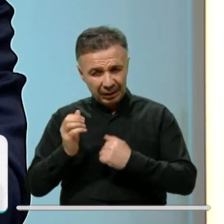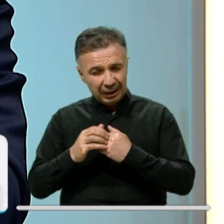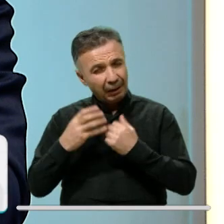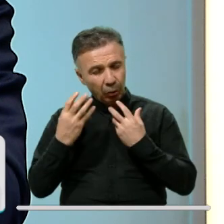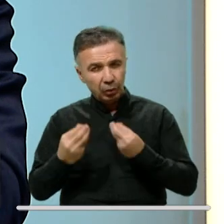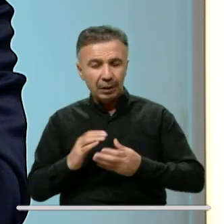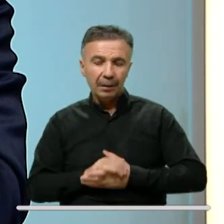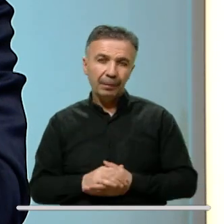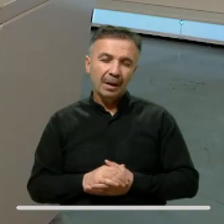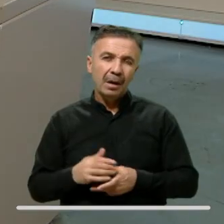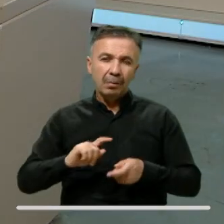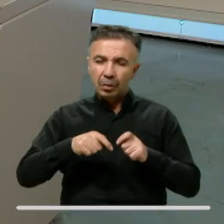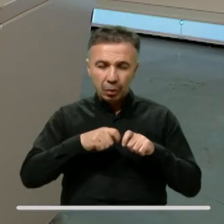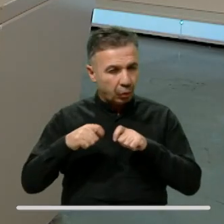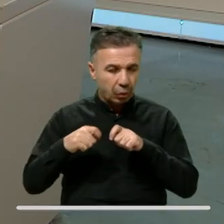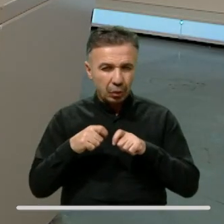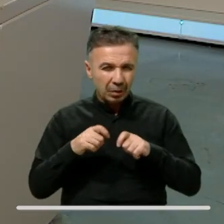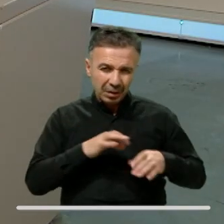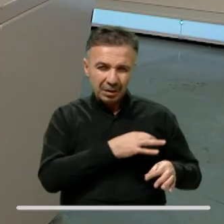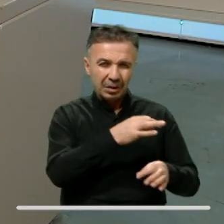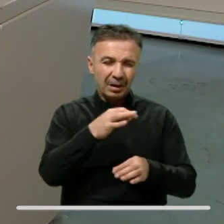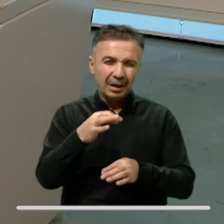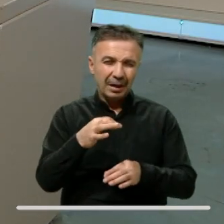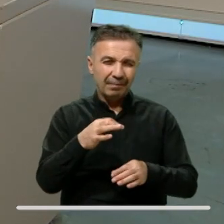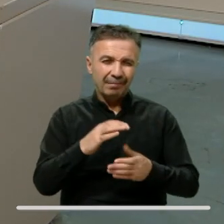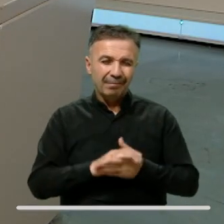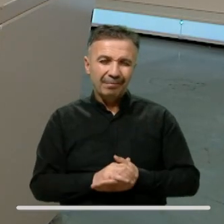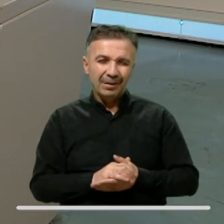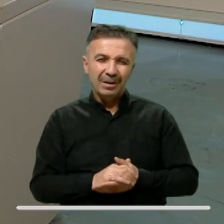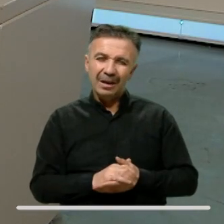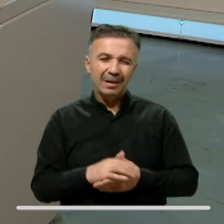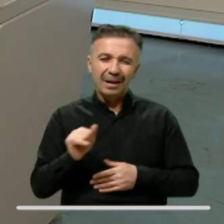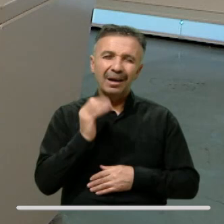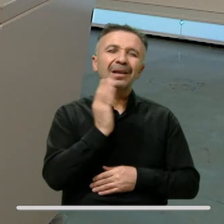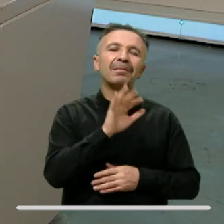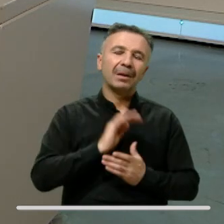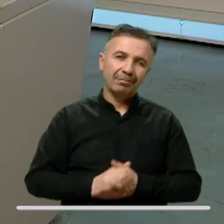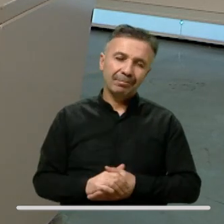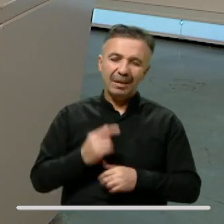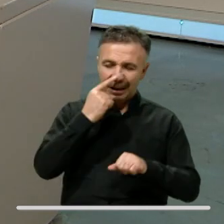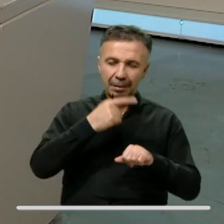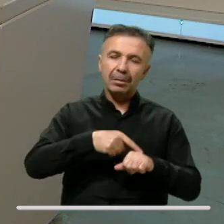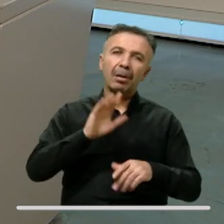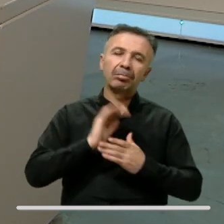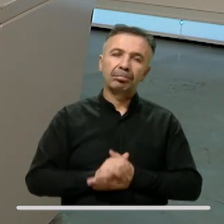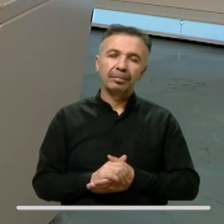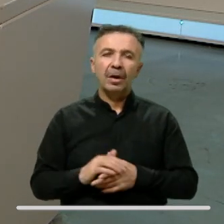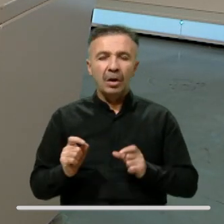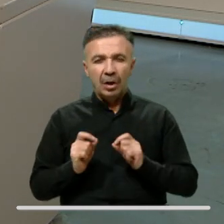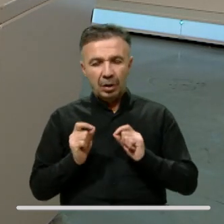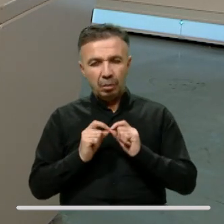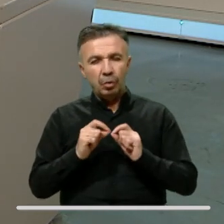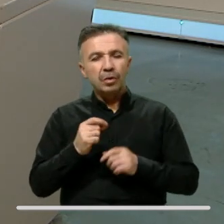hocam. Böyle üfürükçülere de paye vermemeleri lazım. Yani bunlara itibar etmemek lazım. Doğru. Büşra Hanım, hayırlı